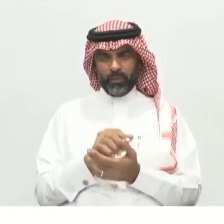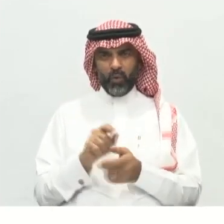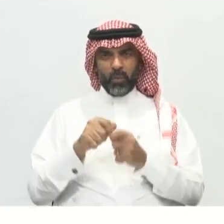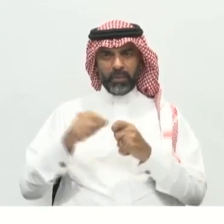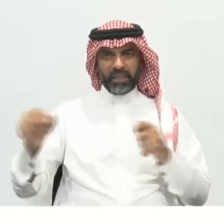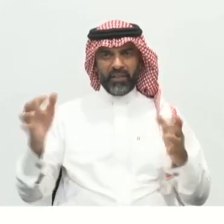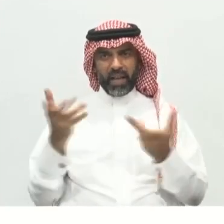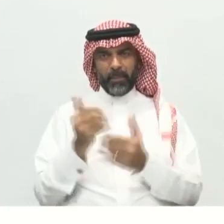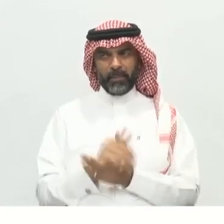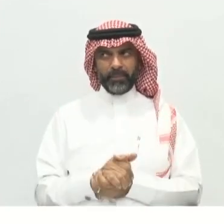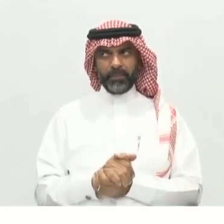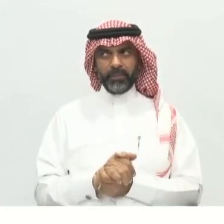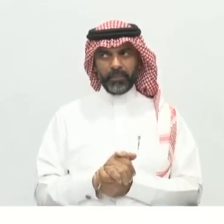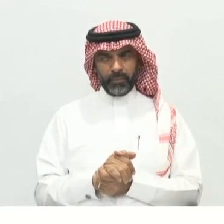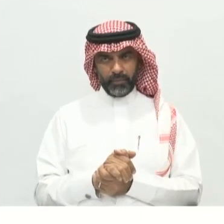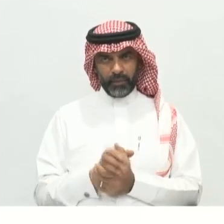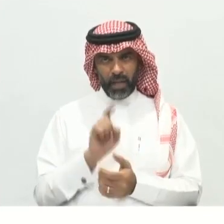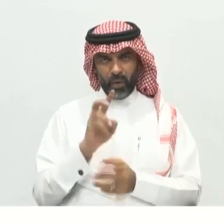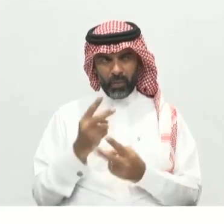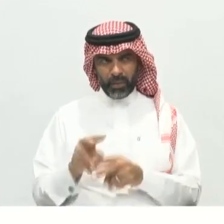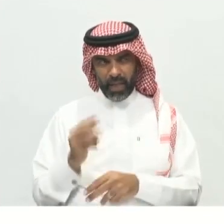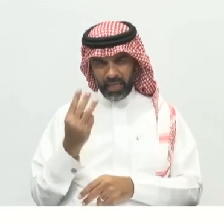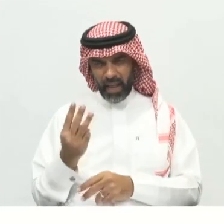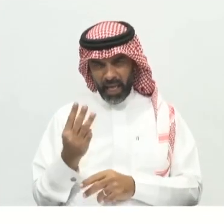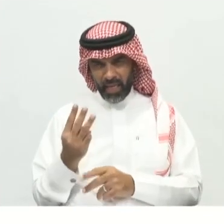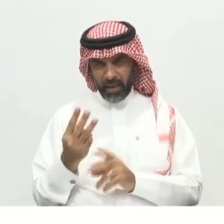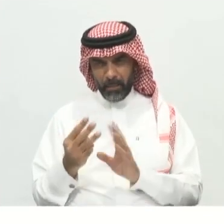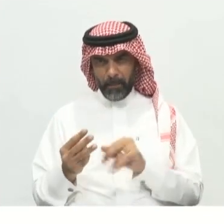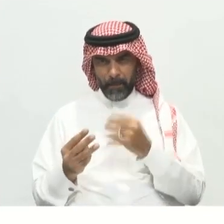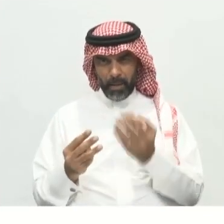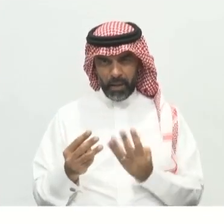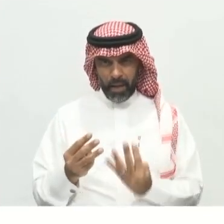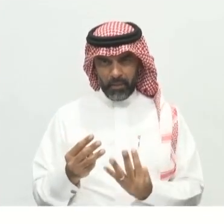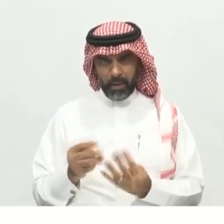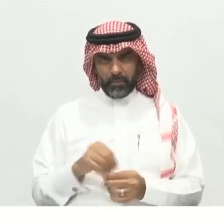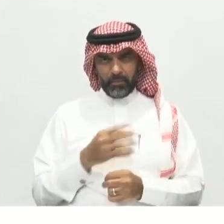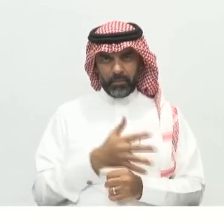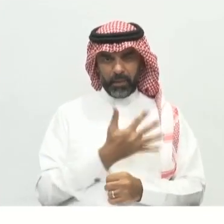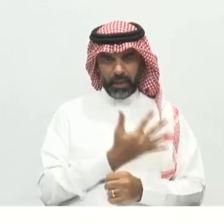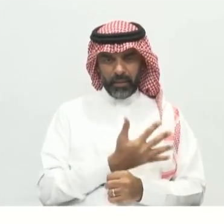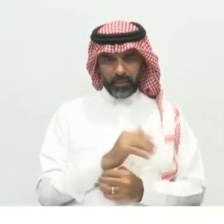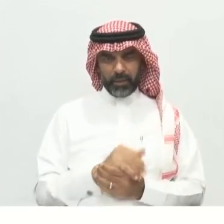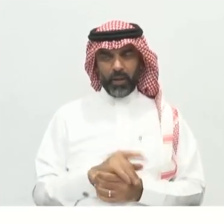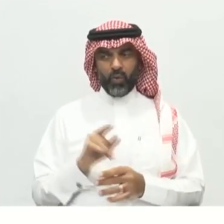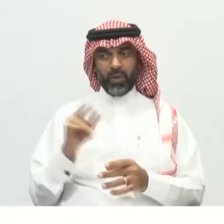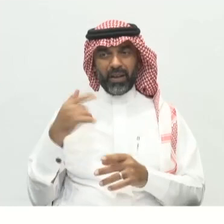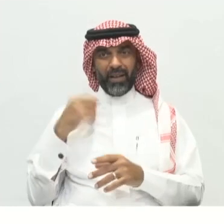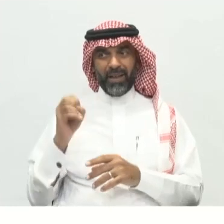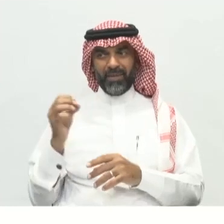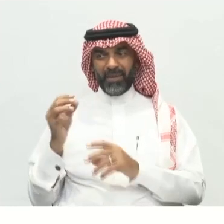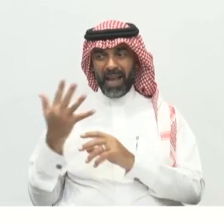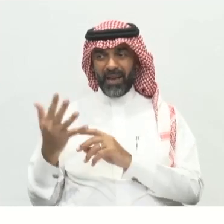اي اننا سنضع هنا اول مره ثلاثه ومن ثم ذكرنا هنا نطاق المسافه من خ الى 20